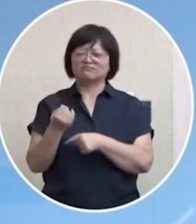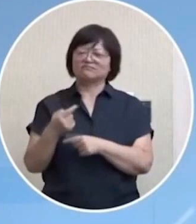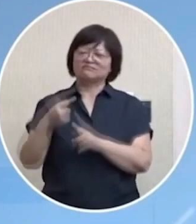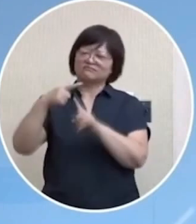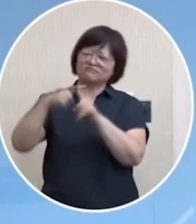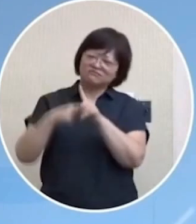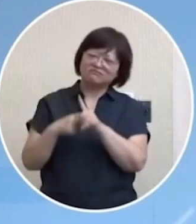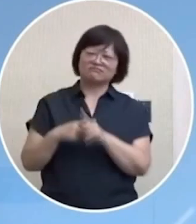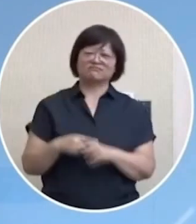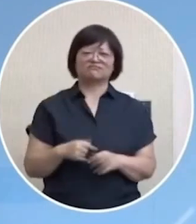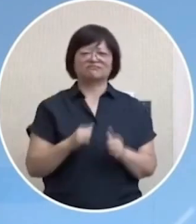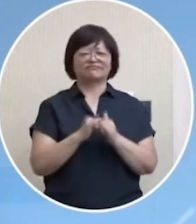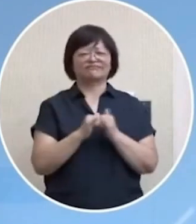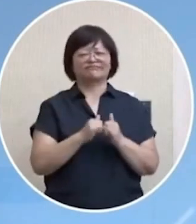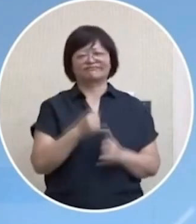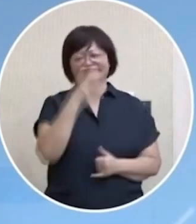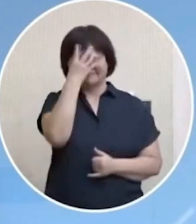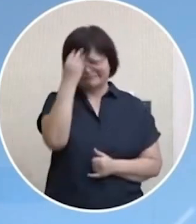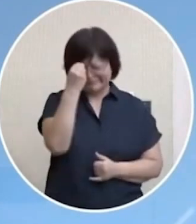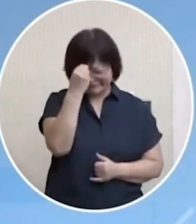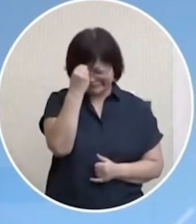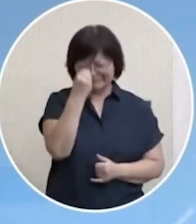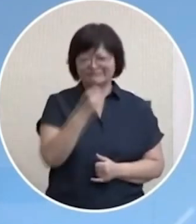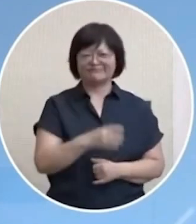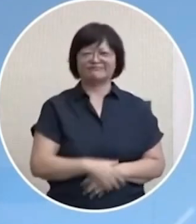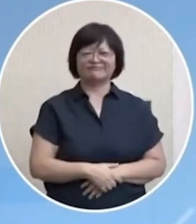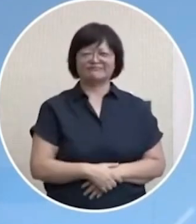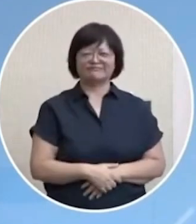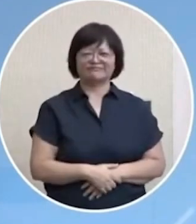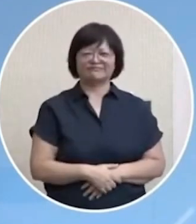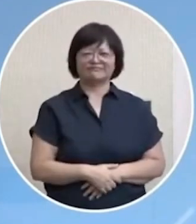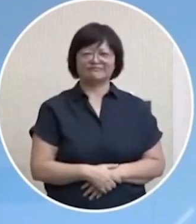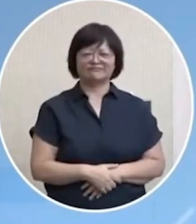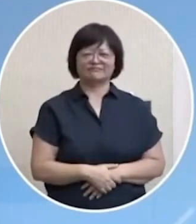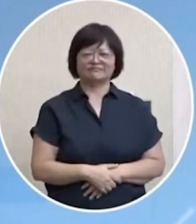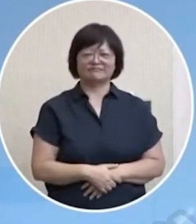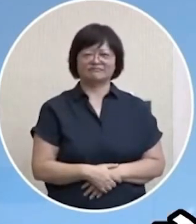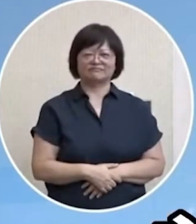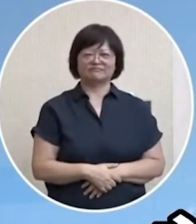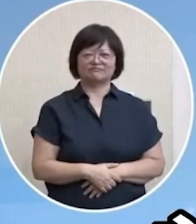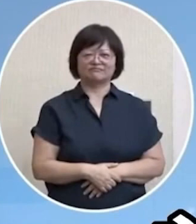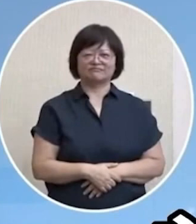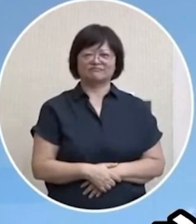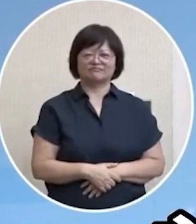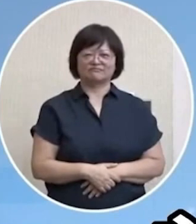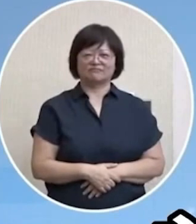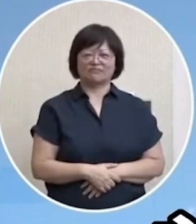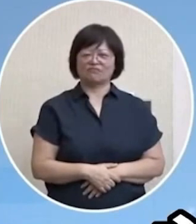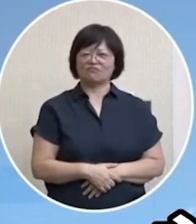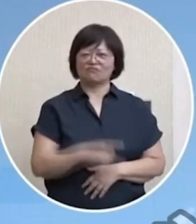人民焦虑失望，所以我才会站在主流民意